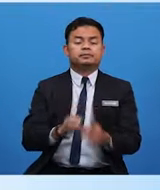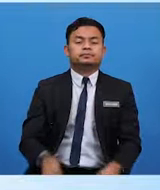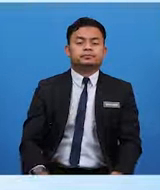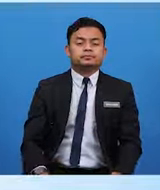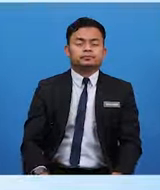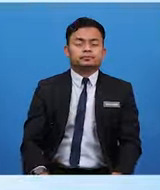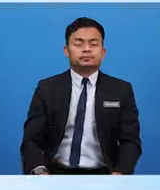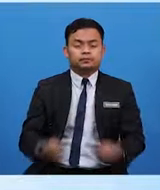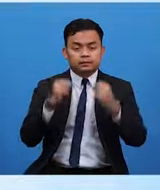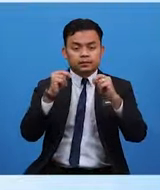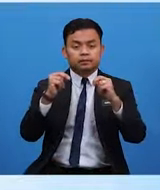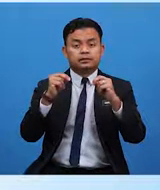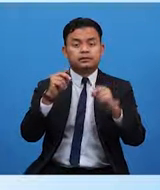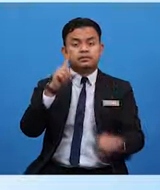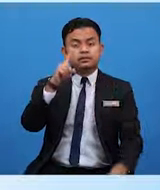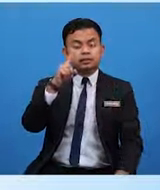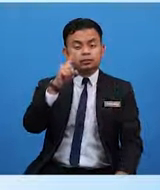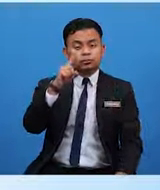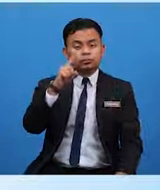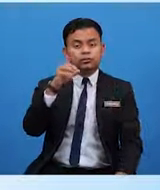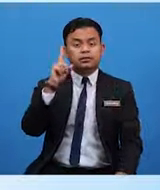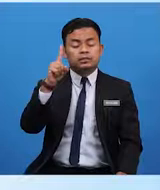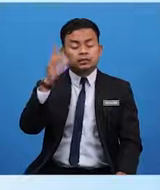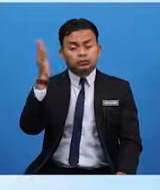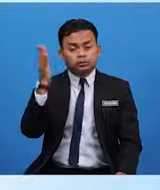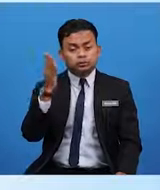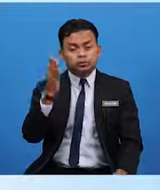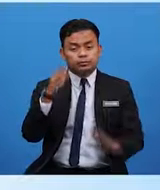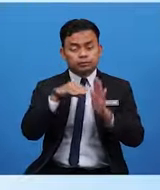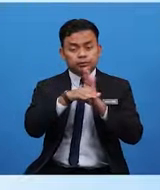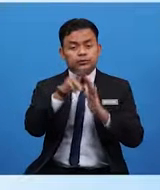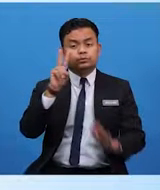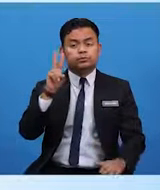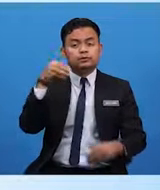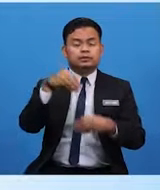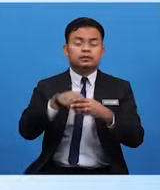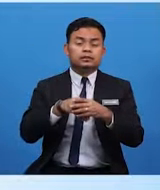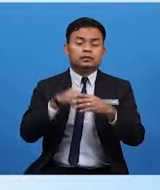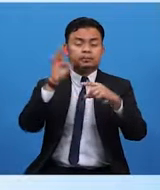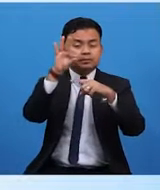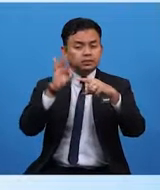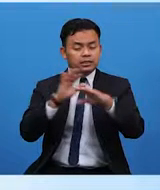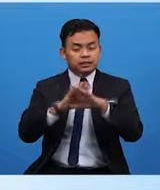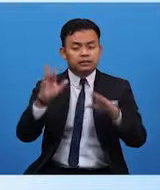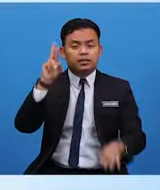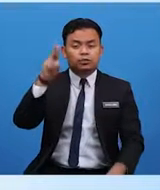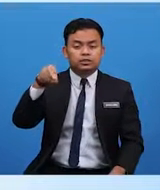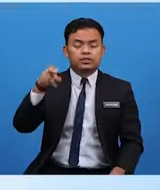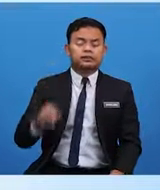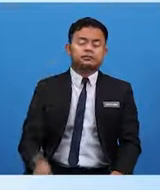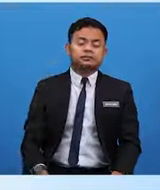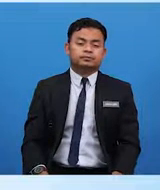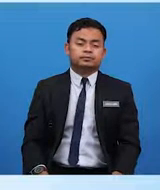1 1/2 dalam pecahan tak wajar baik Bagaimana kita hendak